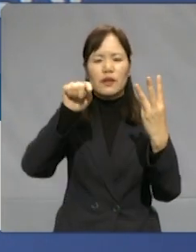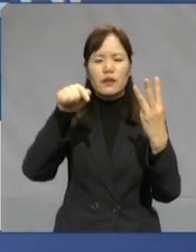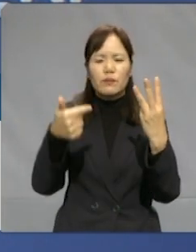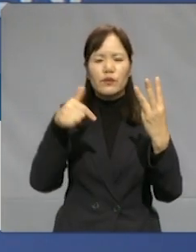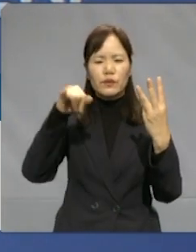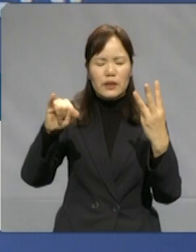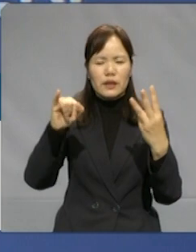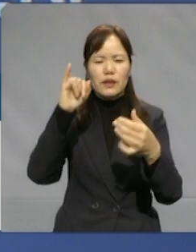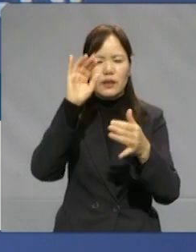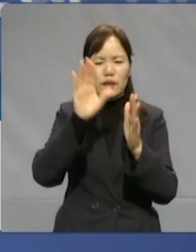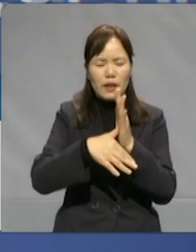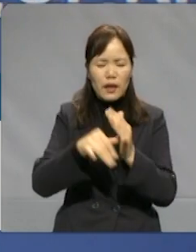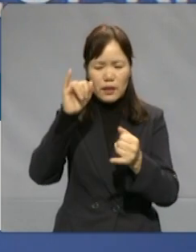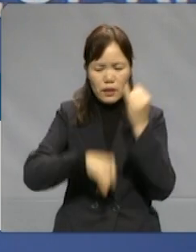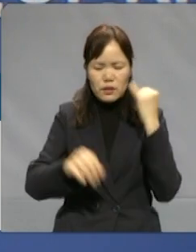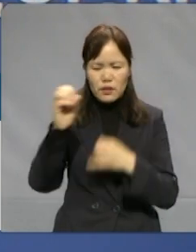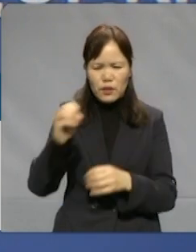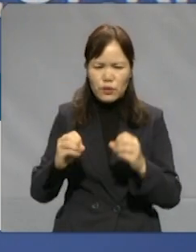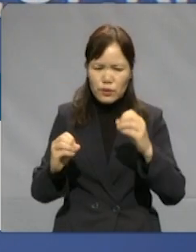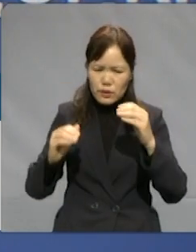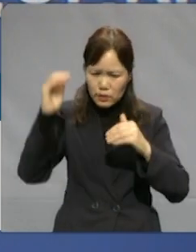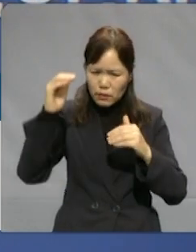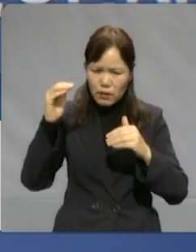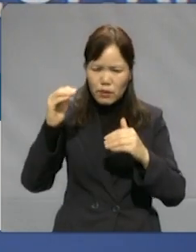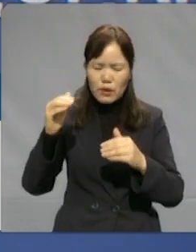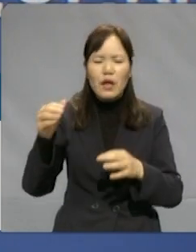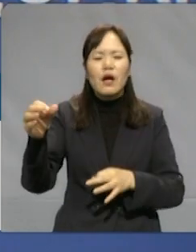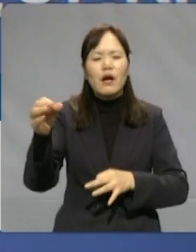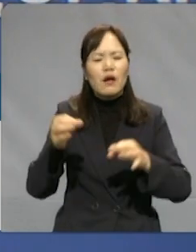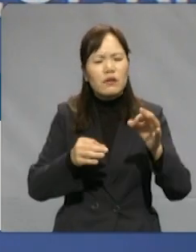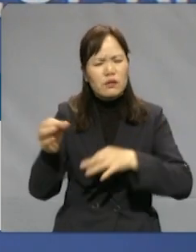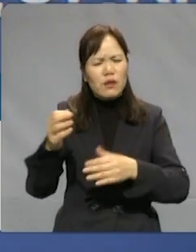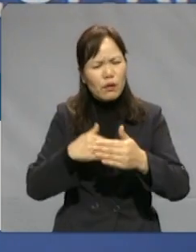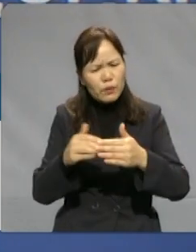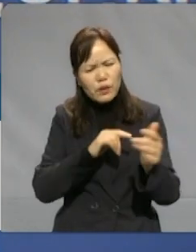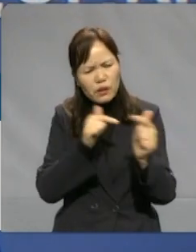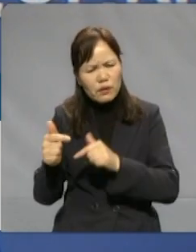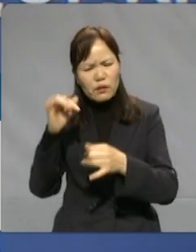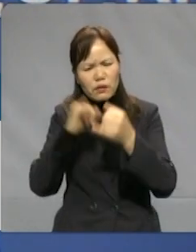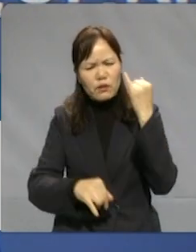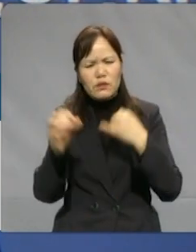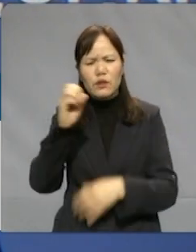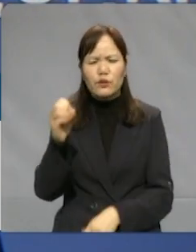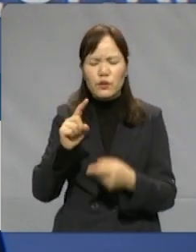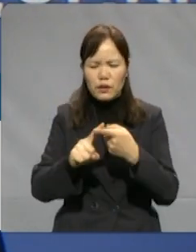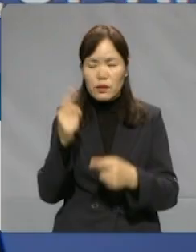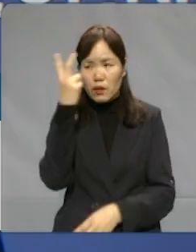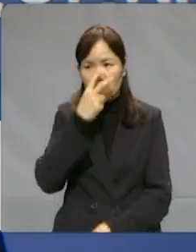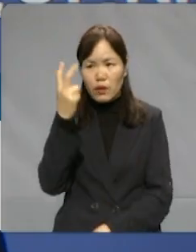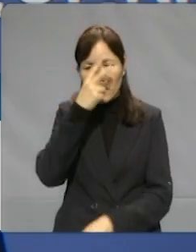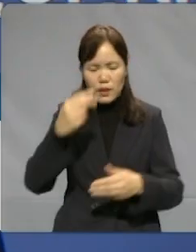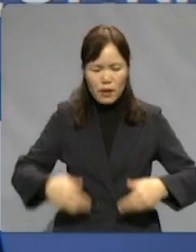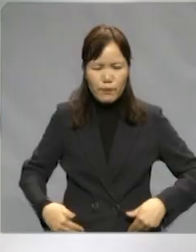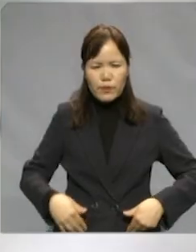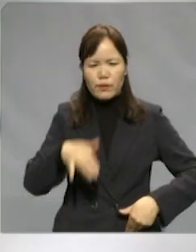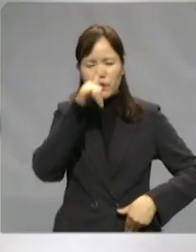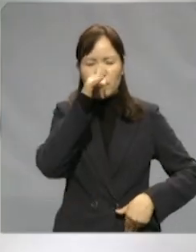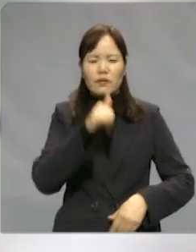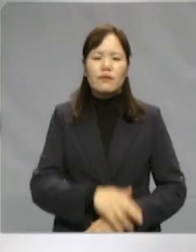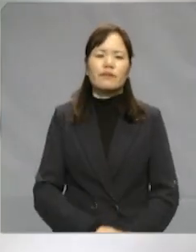상승폭이 커졌고 시장에서의 불안감 뭐 그런 것 때문에 이제 연체를 또 접적으로 관리할 필요가